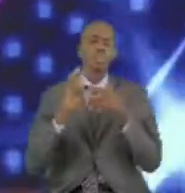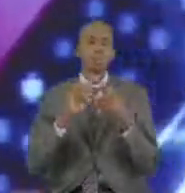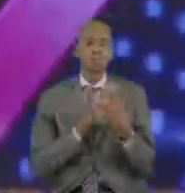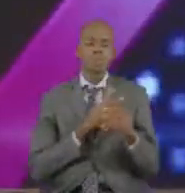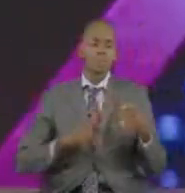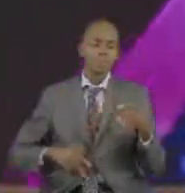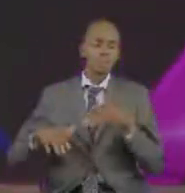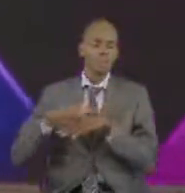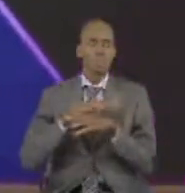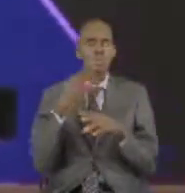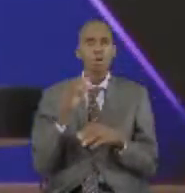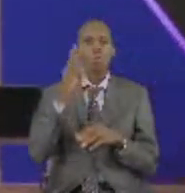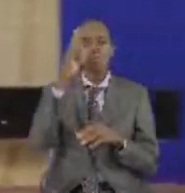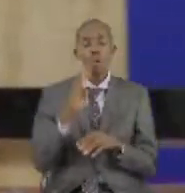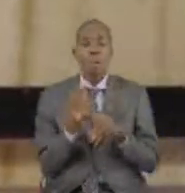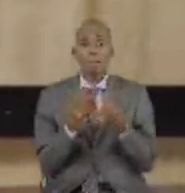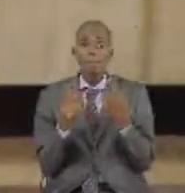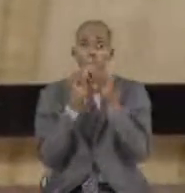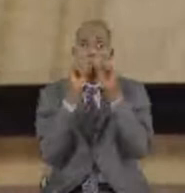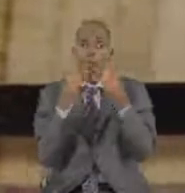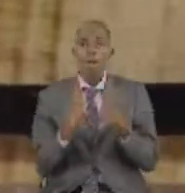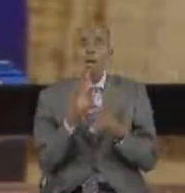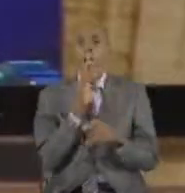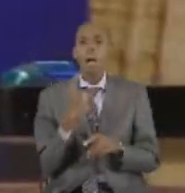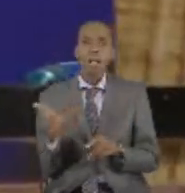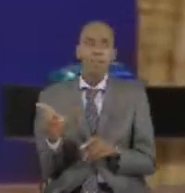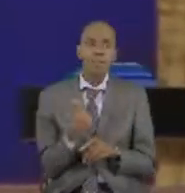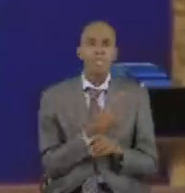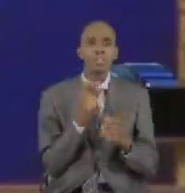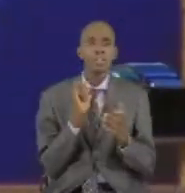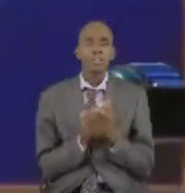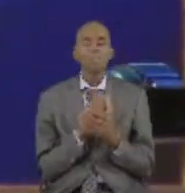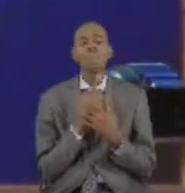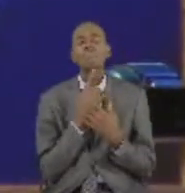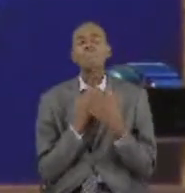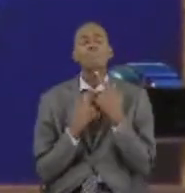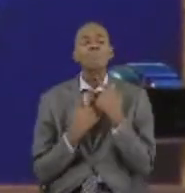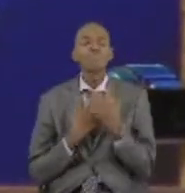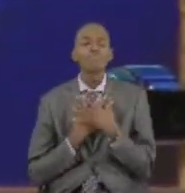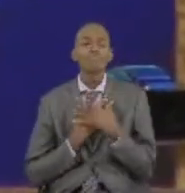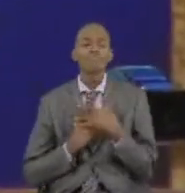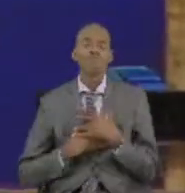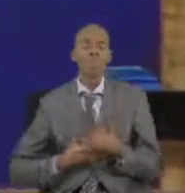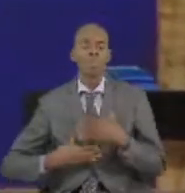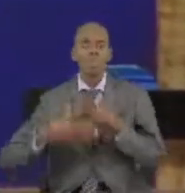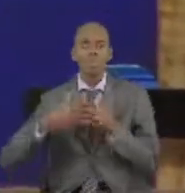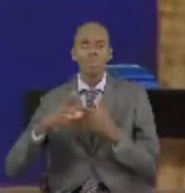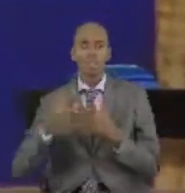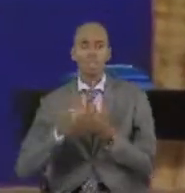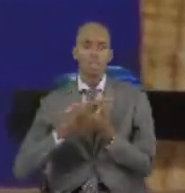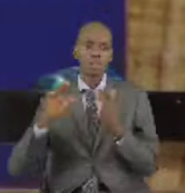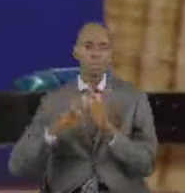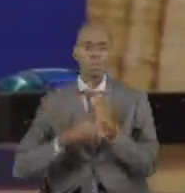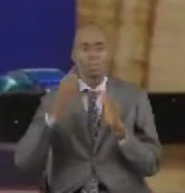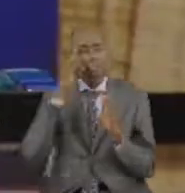est le jeu qui enfin un son offre de la justice car